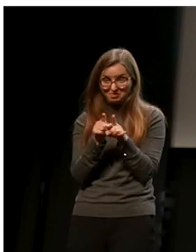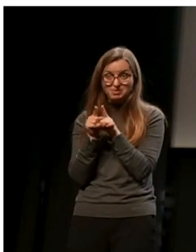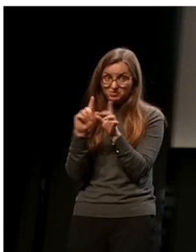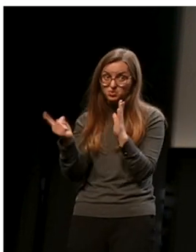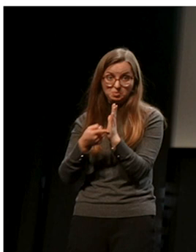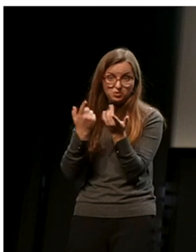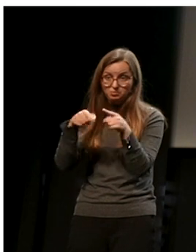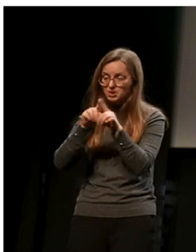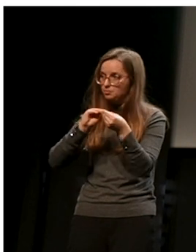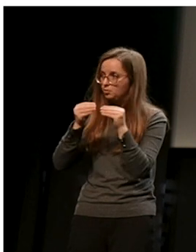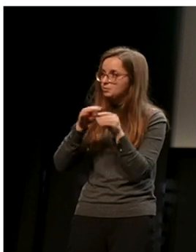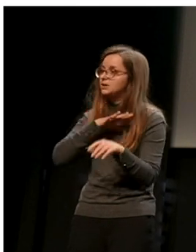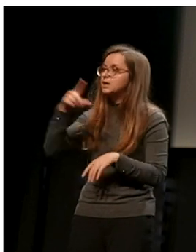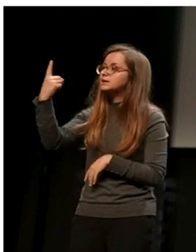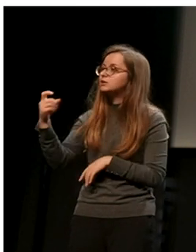cents.